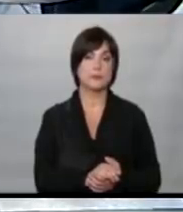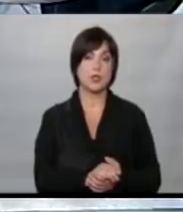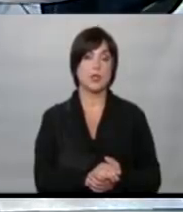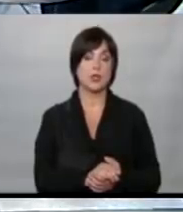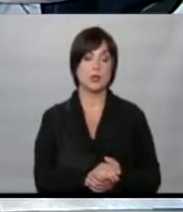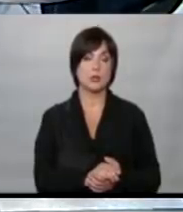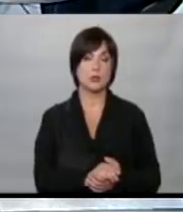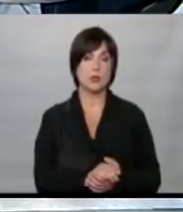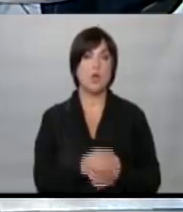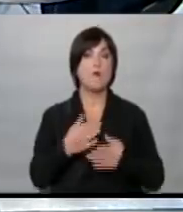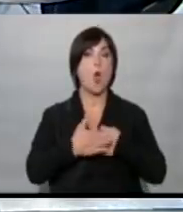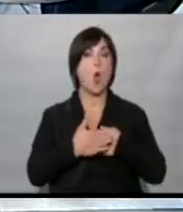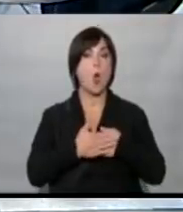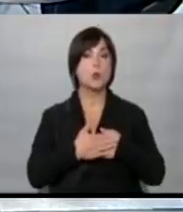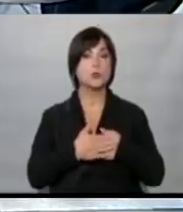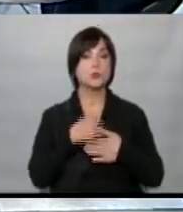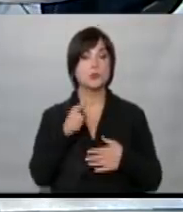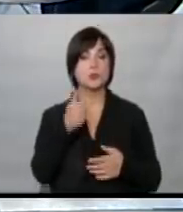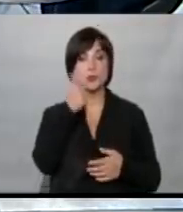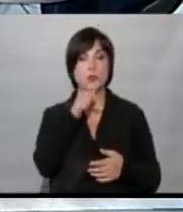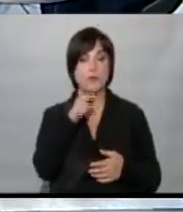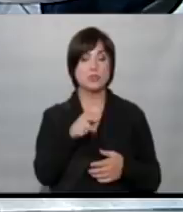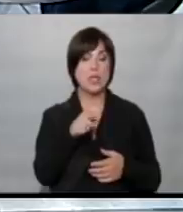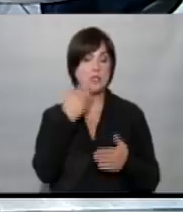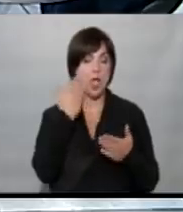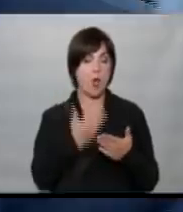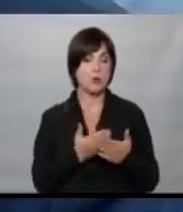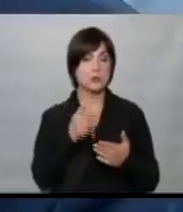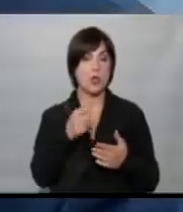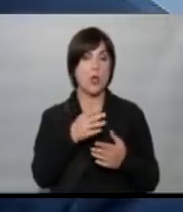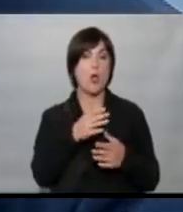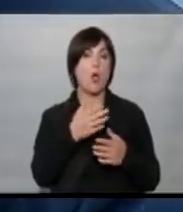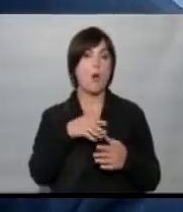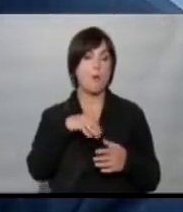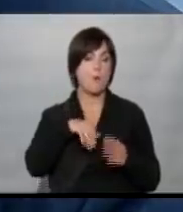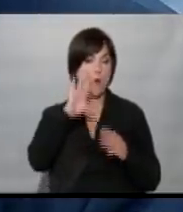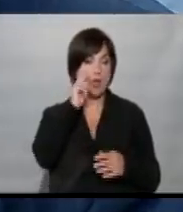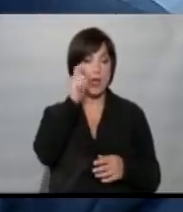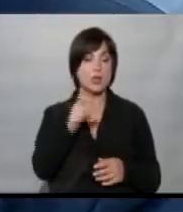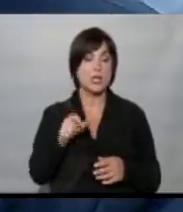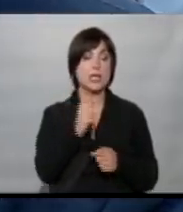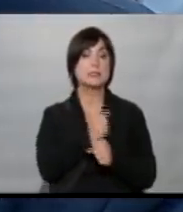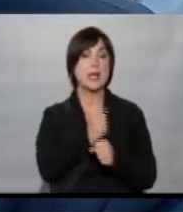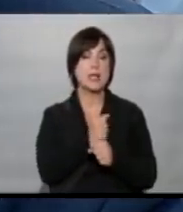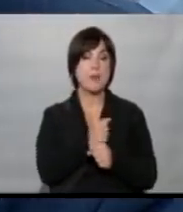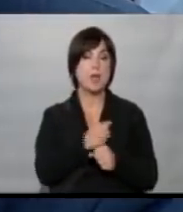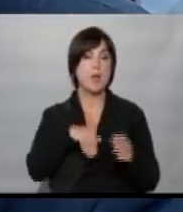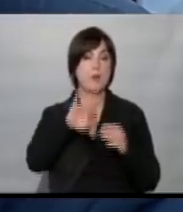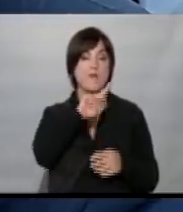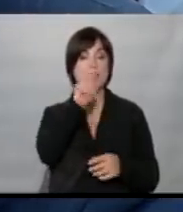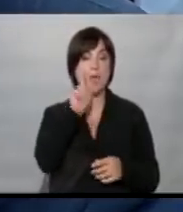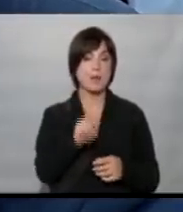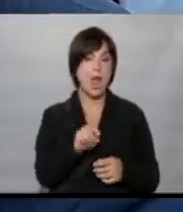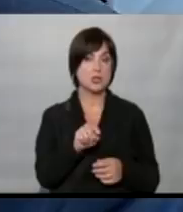Добро, во однос на тоа што се констатира од повеќе структури дека се работи за повеќе